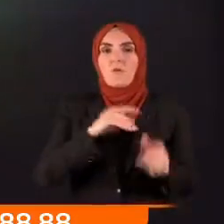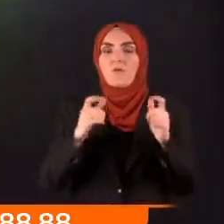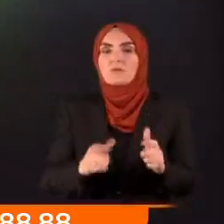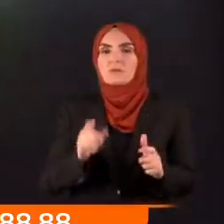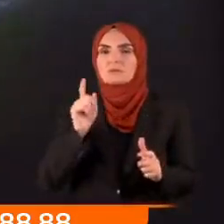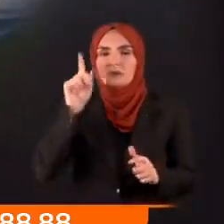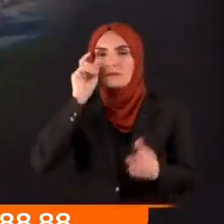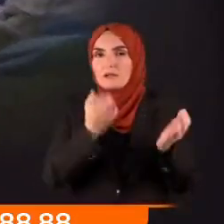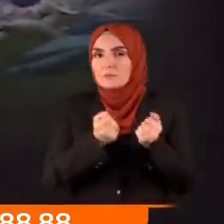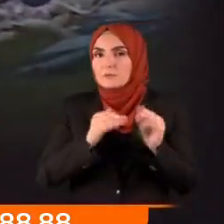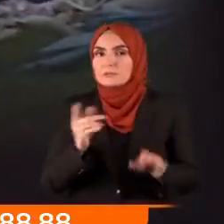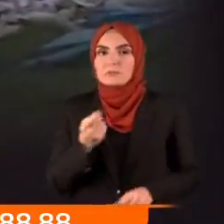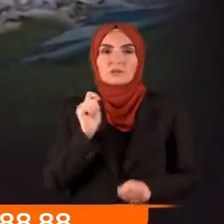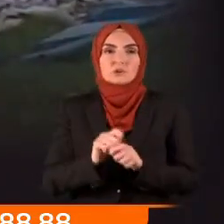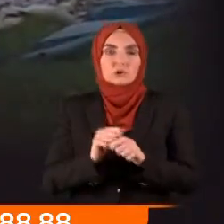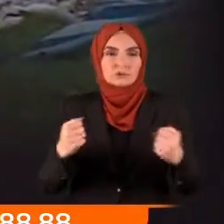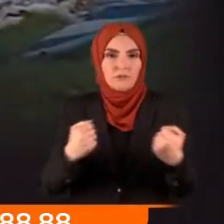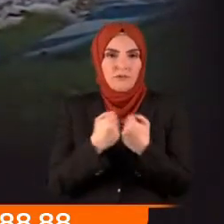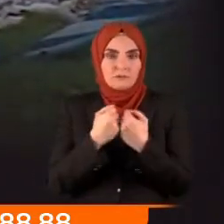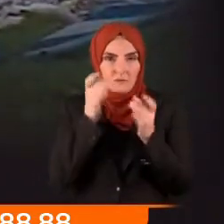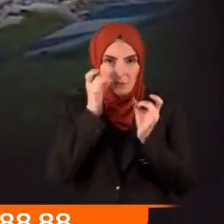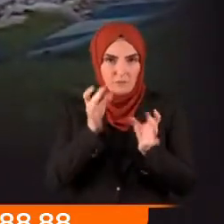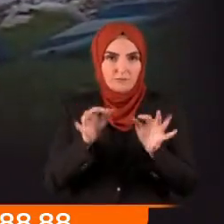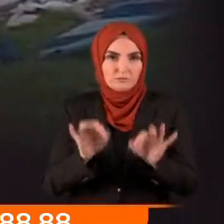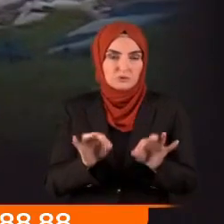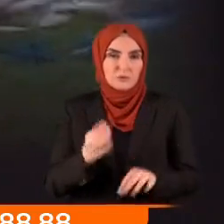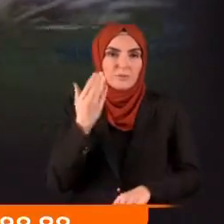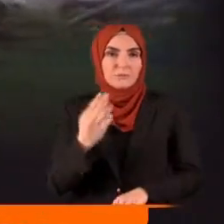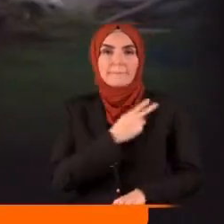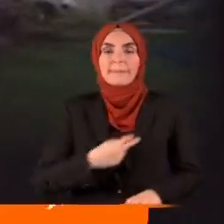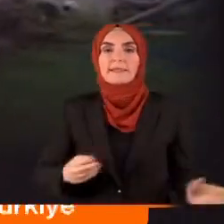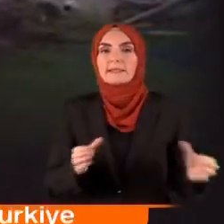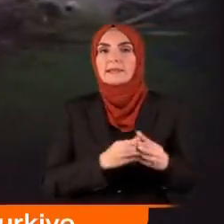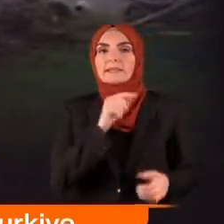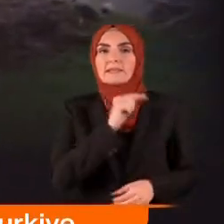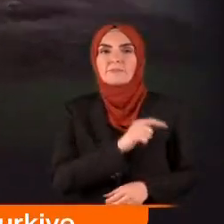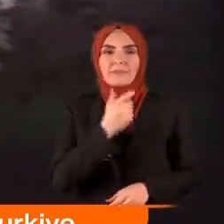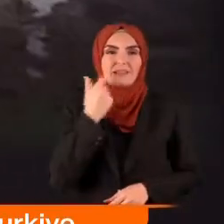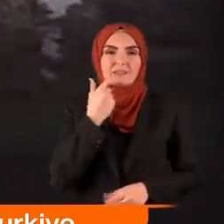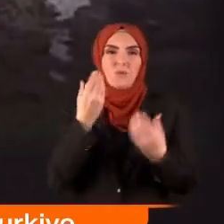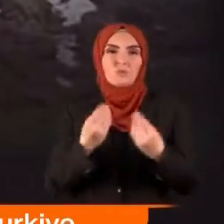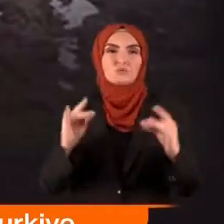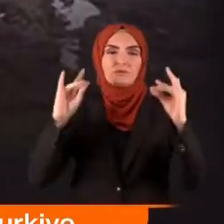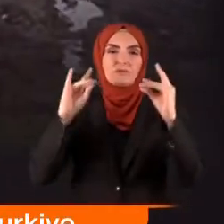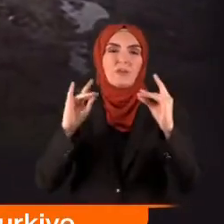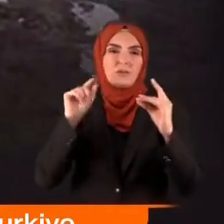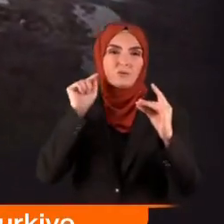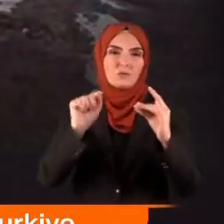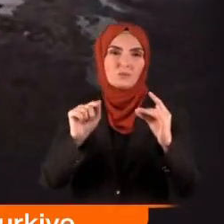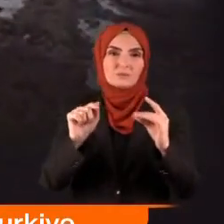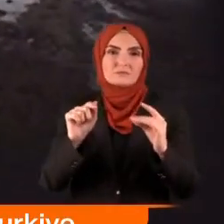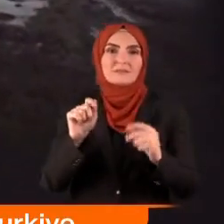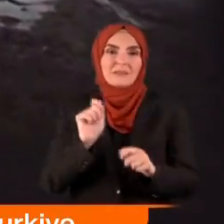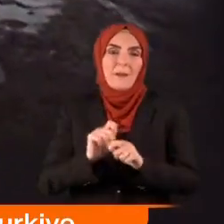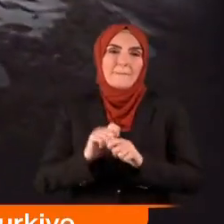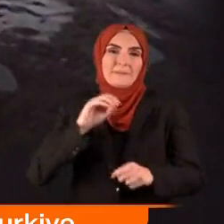Polonya'dan akıl almaz bir iş kazasının görüntüsü var şimdi sırada. Belediye ekipleri eskiyen bir viyadüğü restore etmek için iş başındaydı. Amaçları